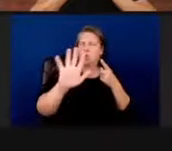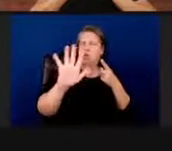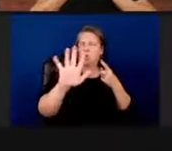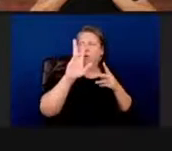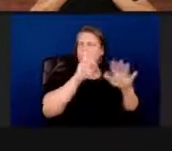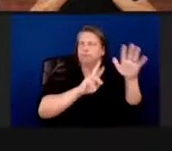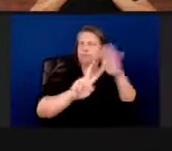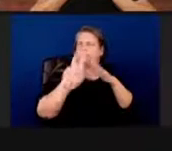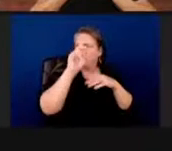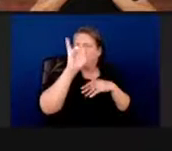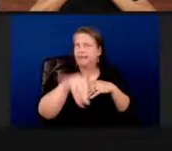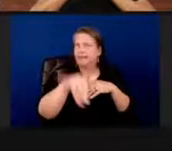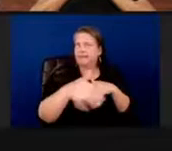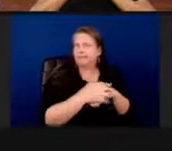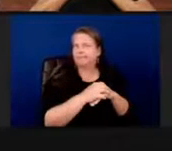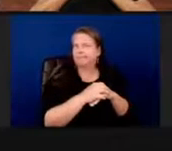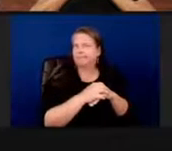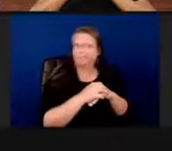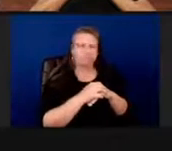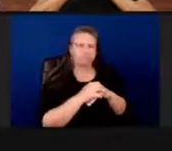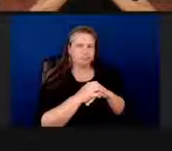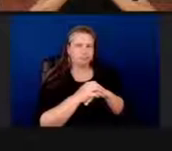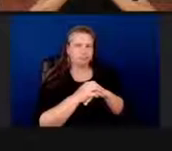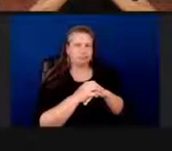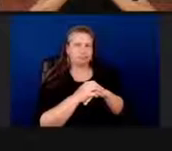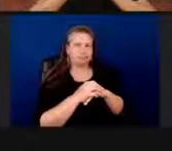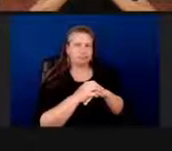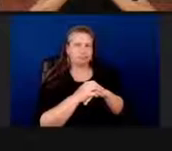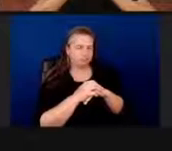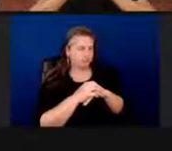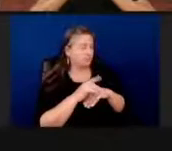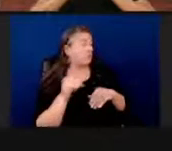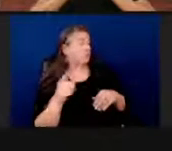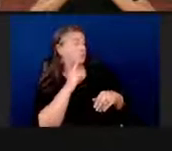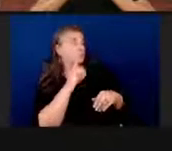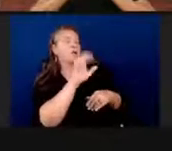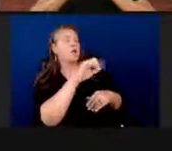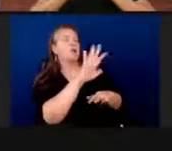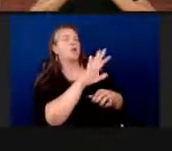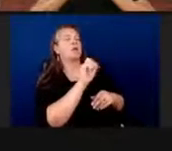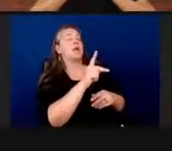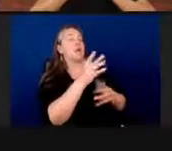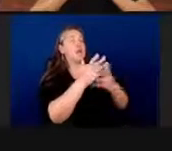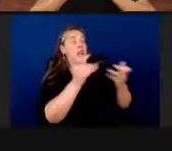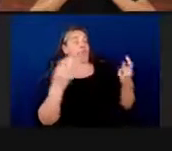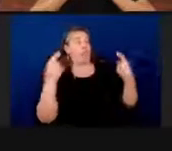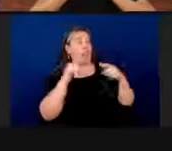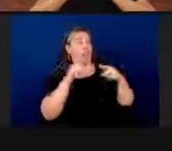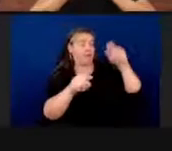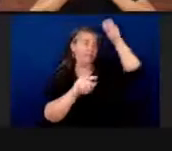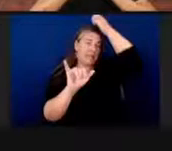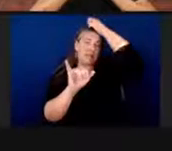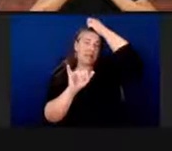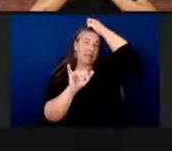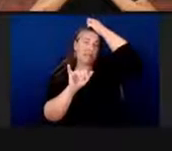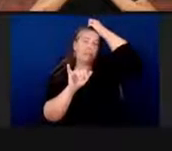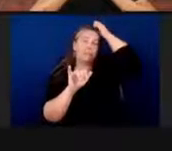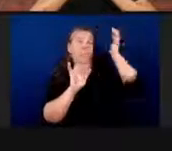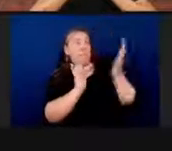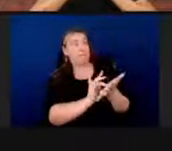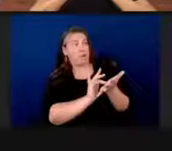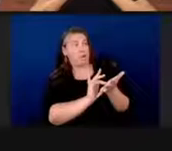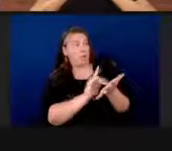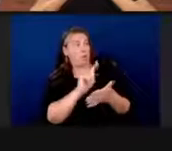أخرى للحصول على شهادات أعلى؟ ما هي الخطة؟ إحدى الأمور التي تحدثنا عنها